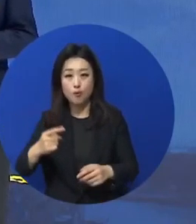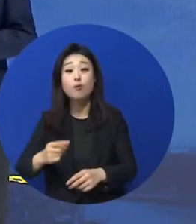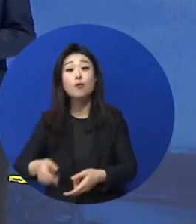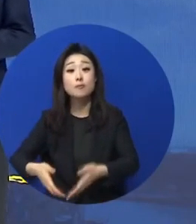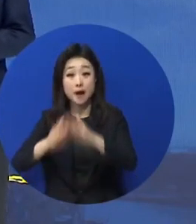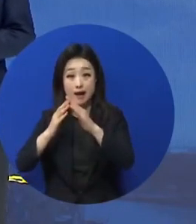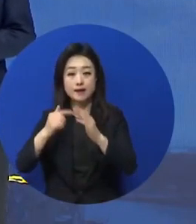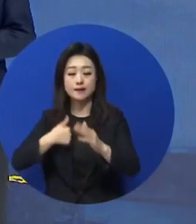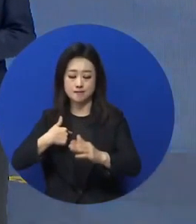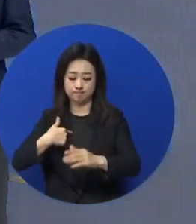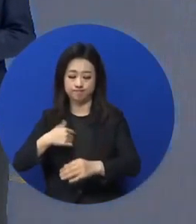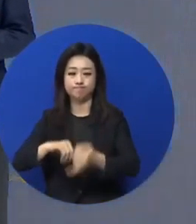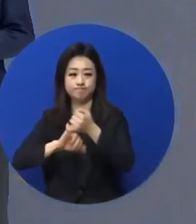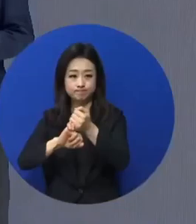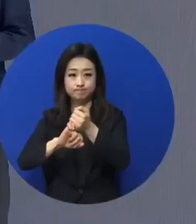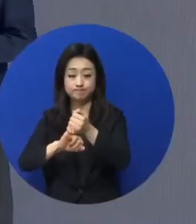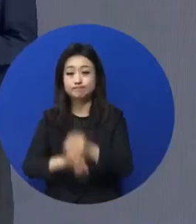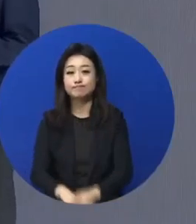해내겠습니다.